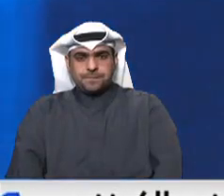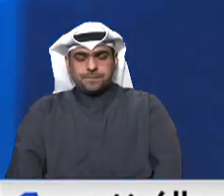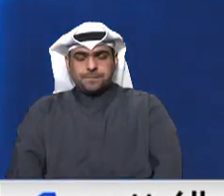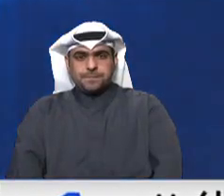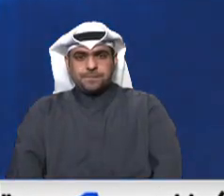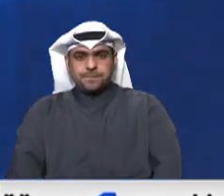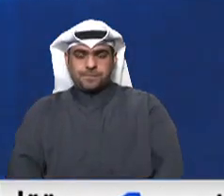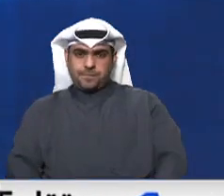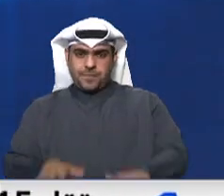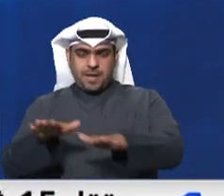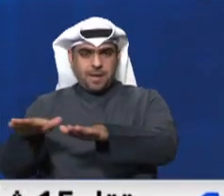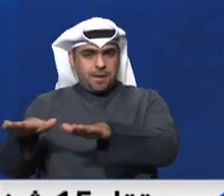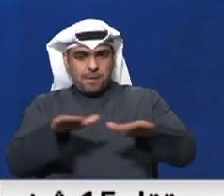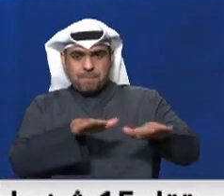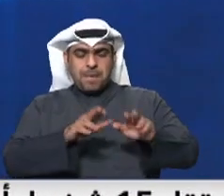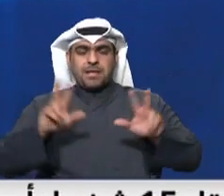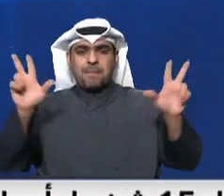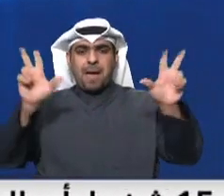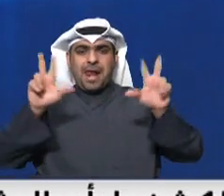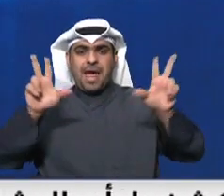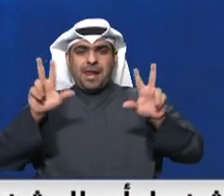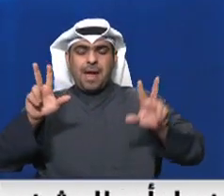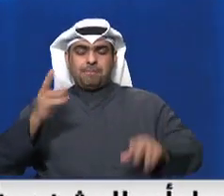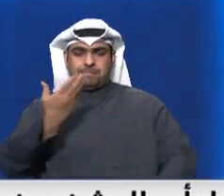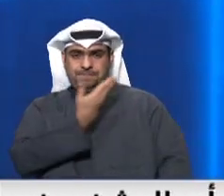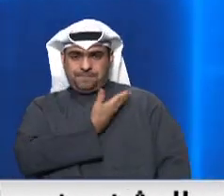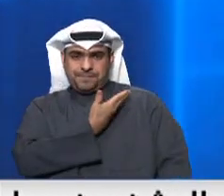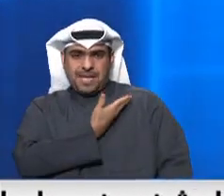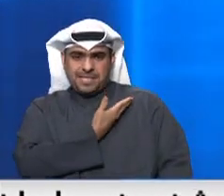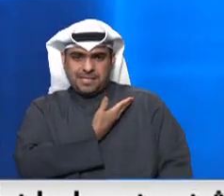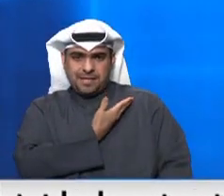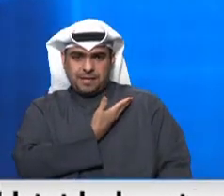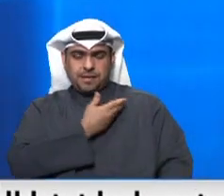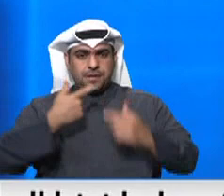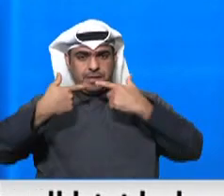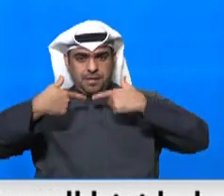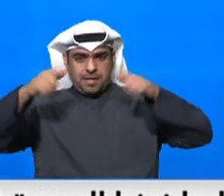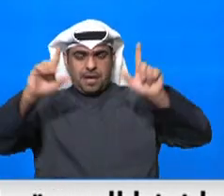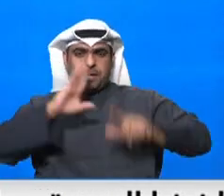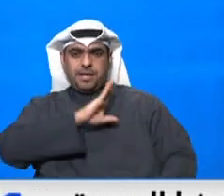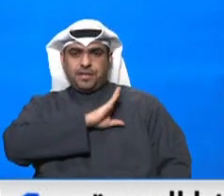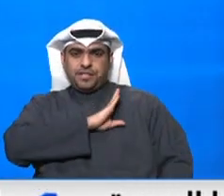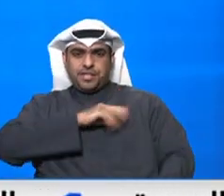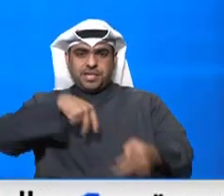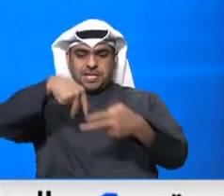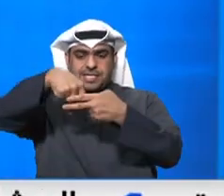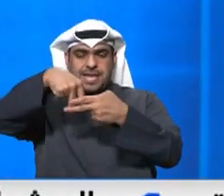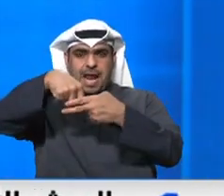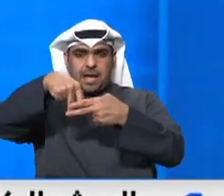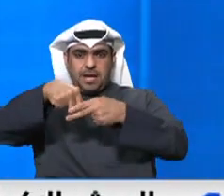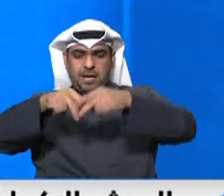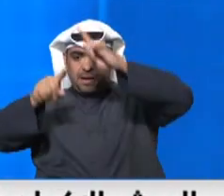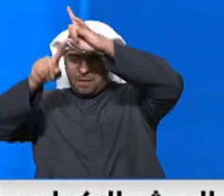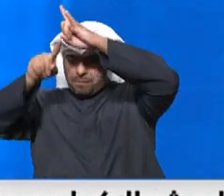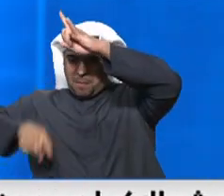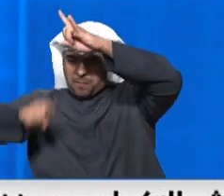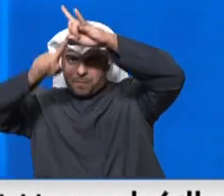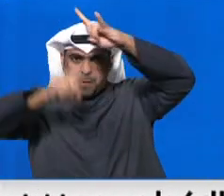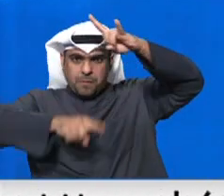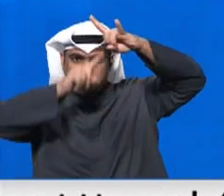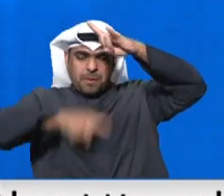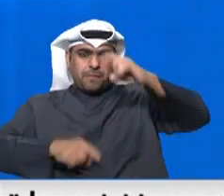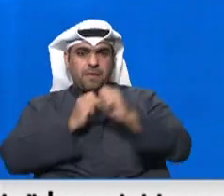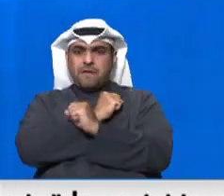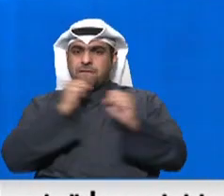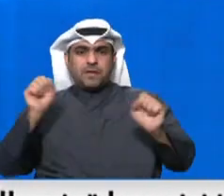قال مكتب الإعلام الحكومي بغزة إن جيش الاحتلال الإسرائيلي دمر مئات المساجد الأثرية وعددا من الكنائس في القطاع